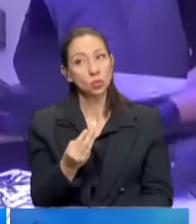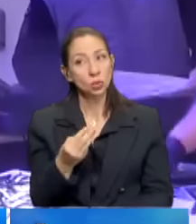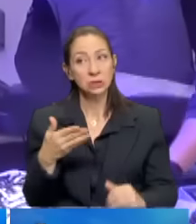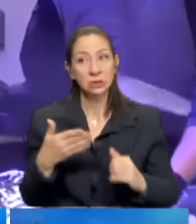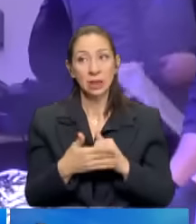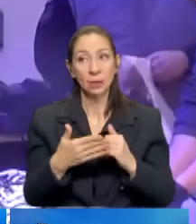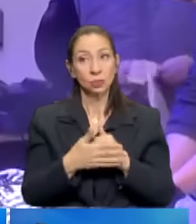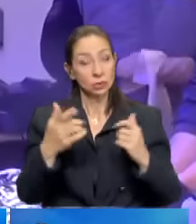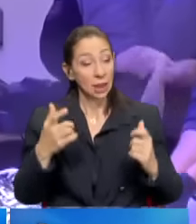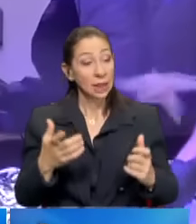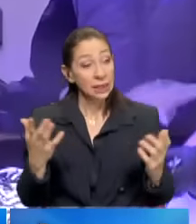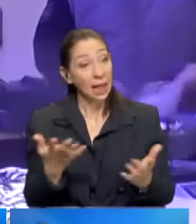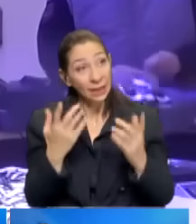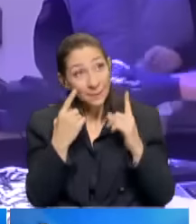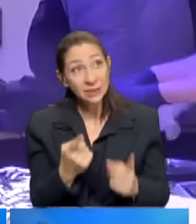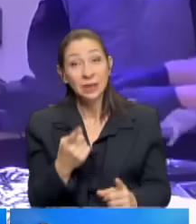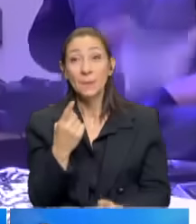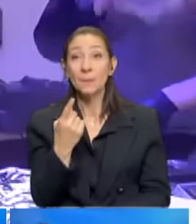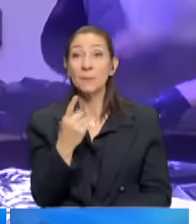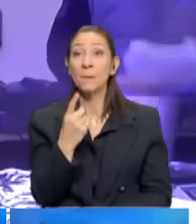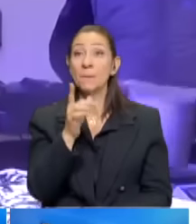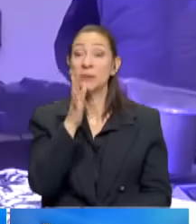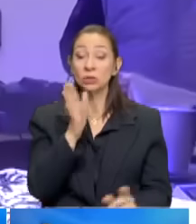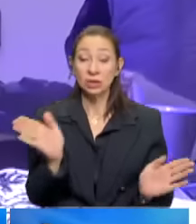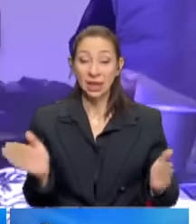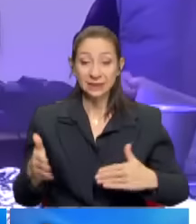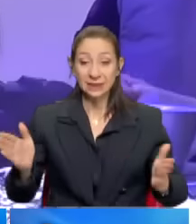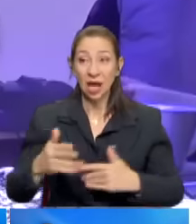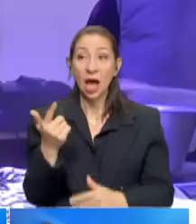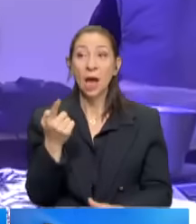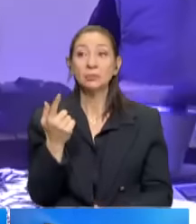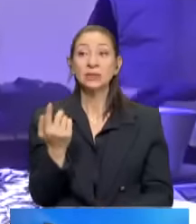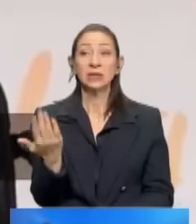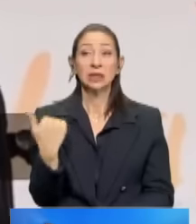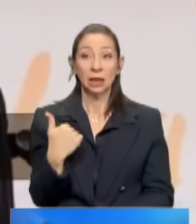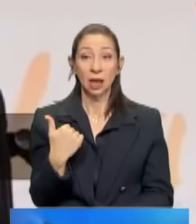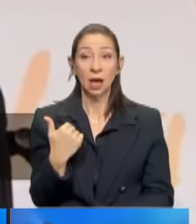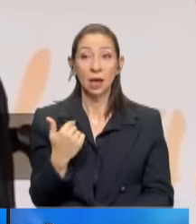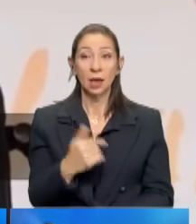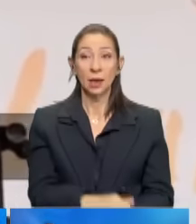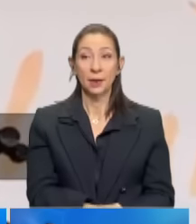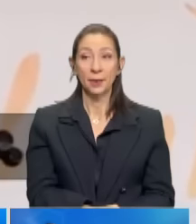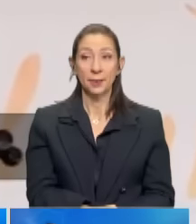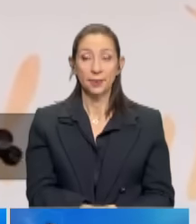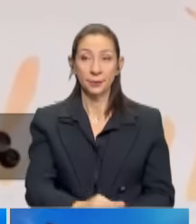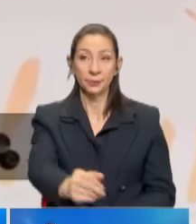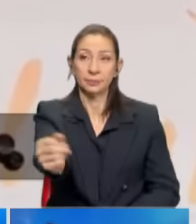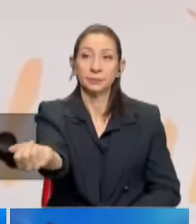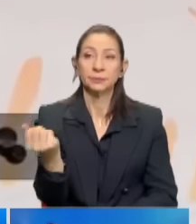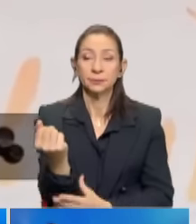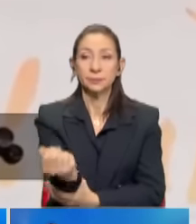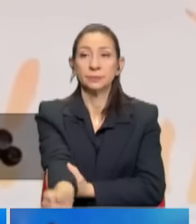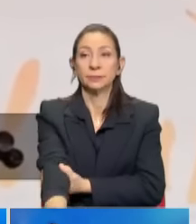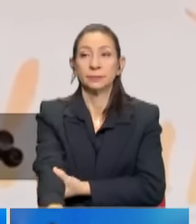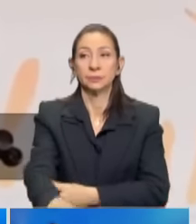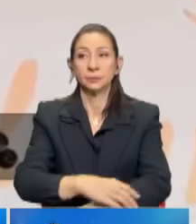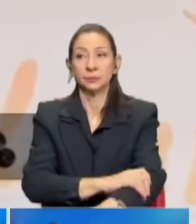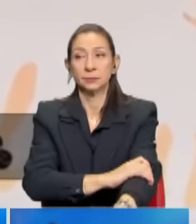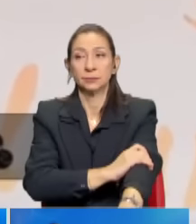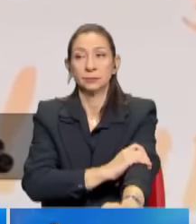Trabzon haline nereden baksan 10000 kasada hamsi girişi yaptı hamsi az değil hava soğudukça daha